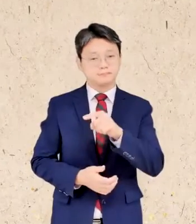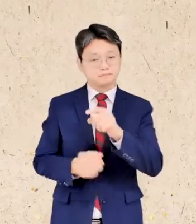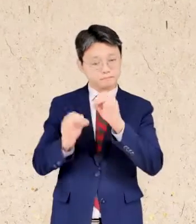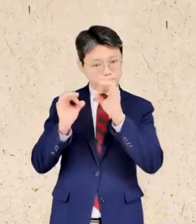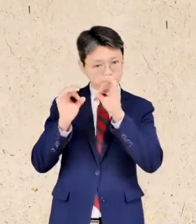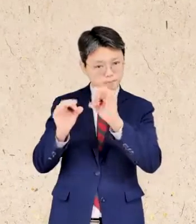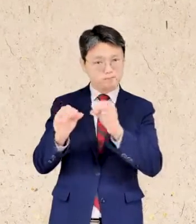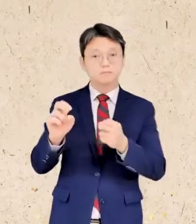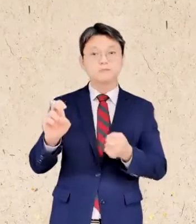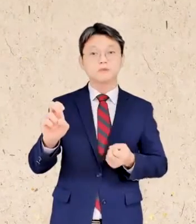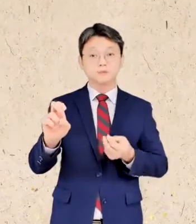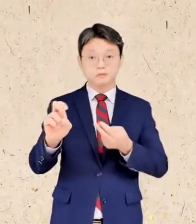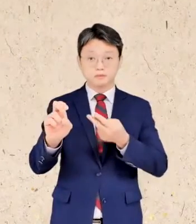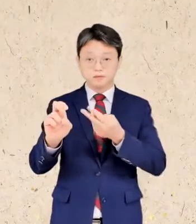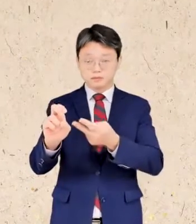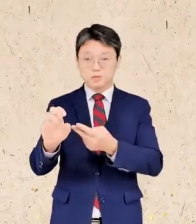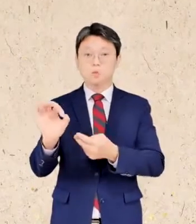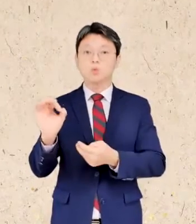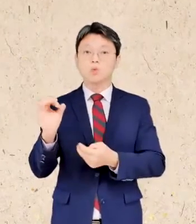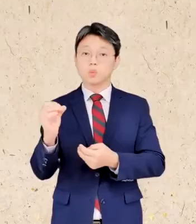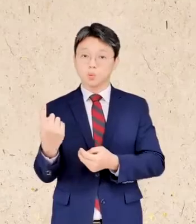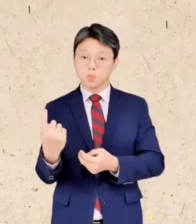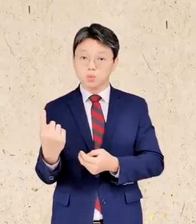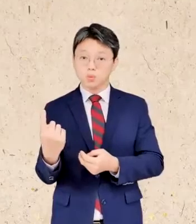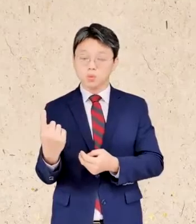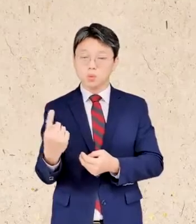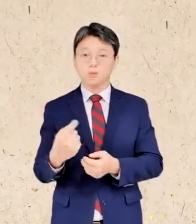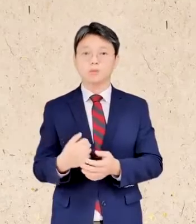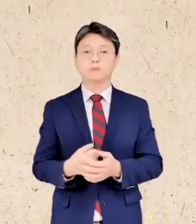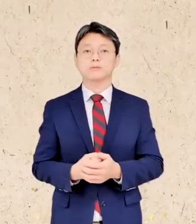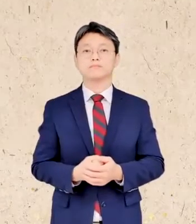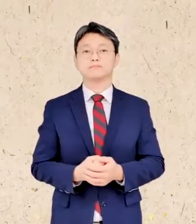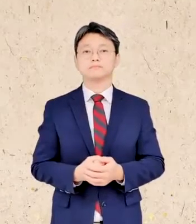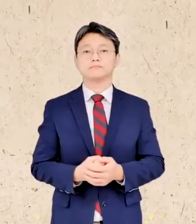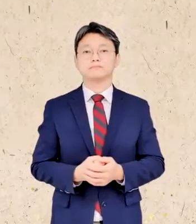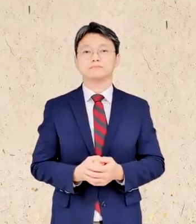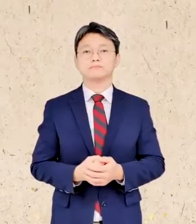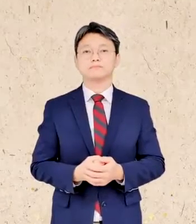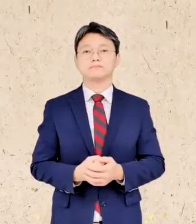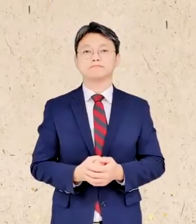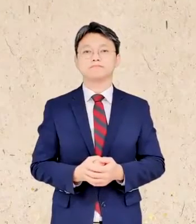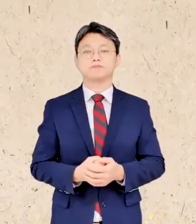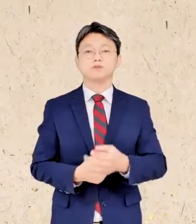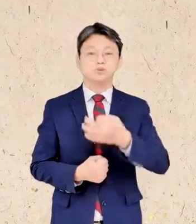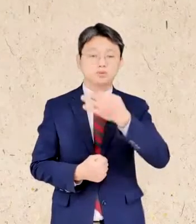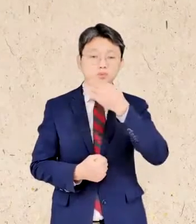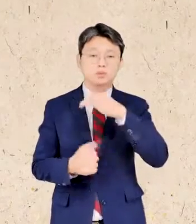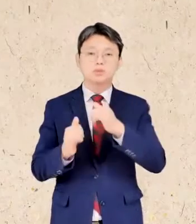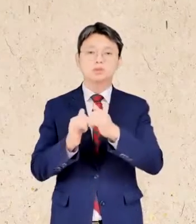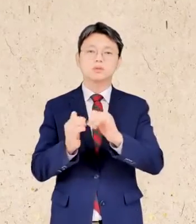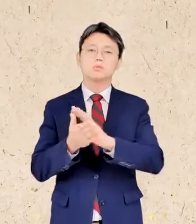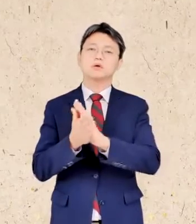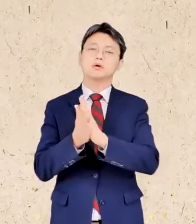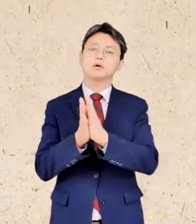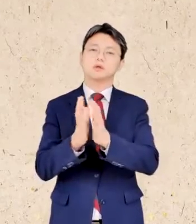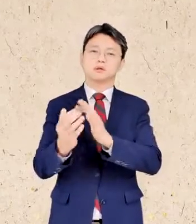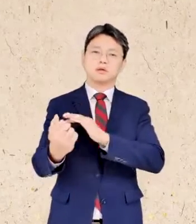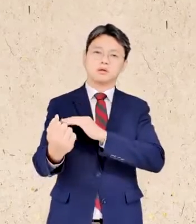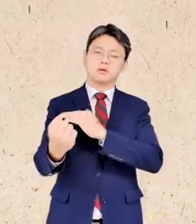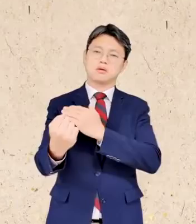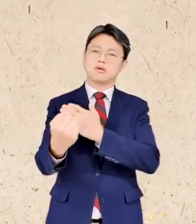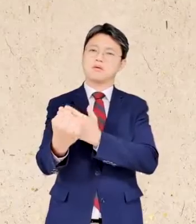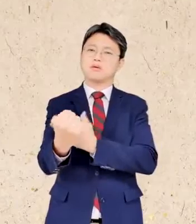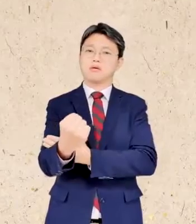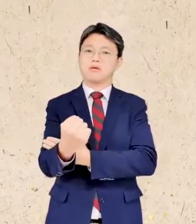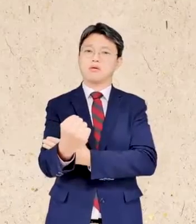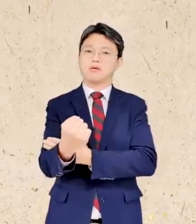이 빌레몬서는 무익한 자였던 오네시모를 자신의 이름의 원뜻대로 유익한 자로 변화시키는 능력이자